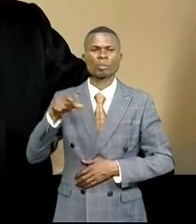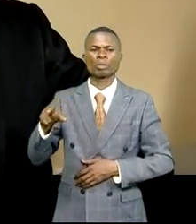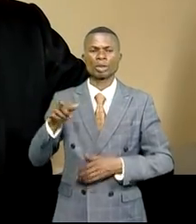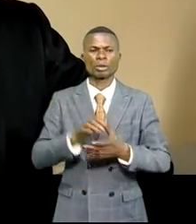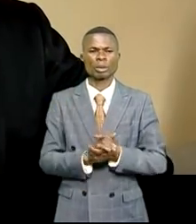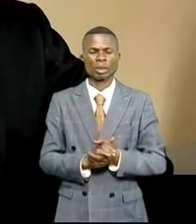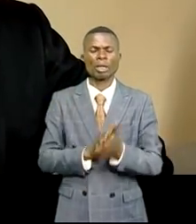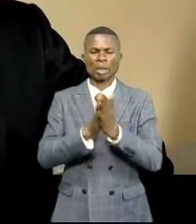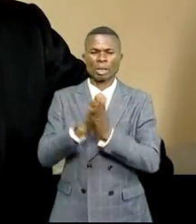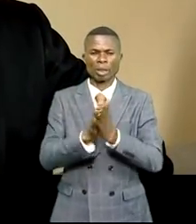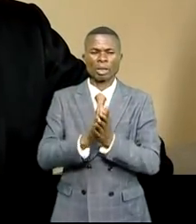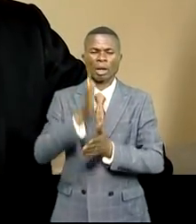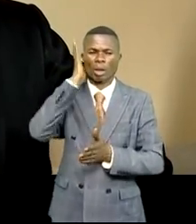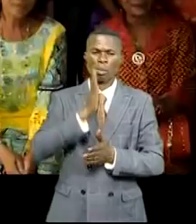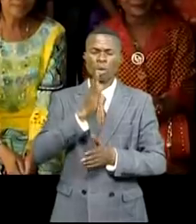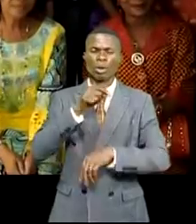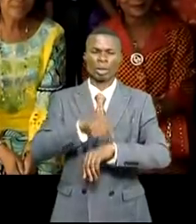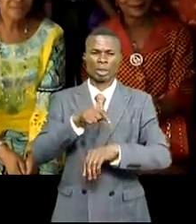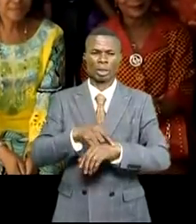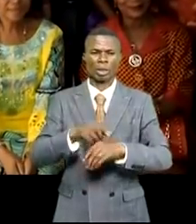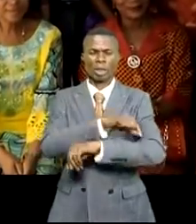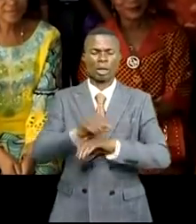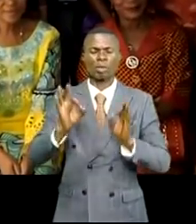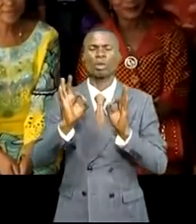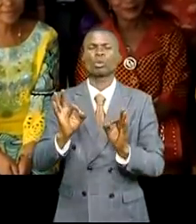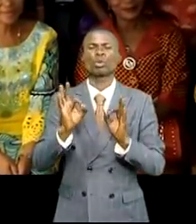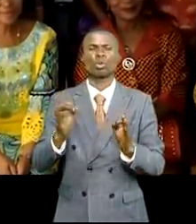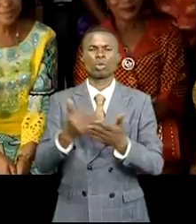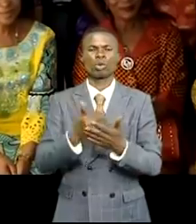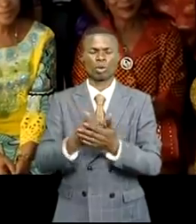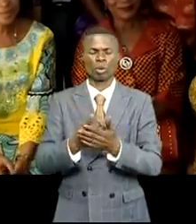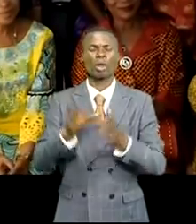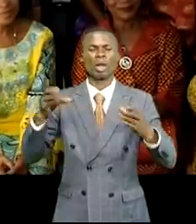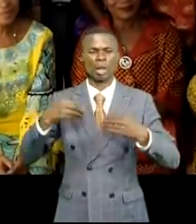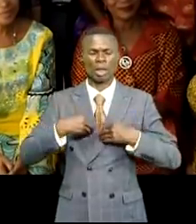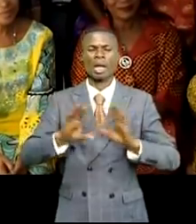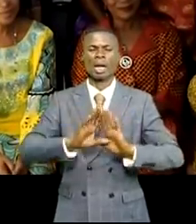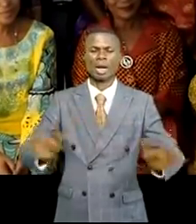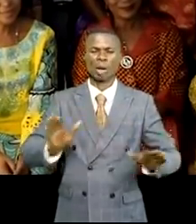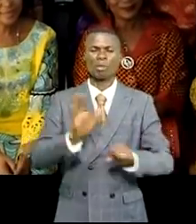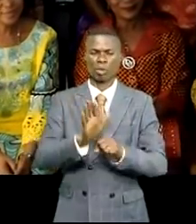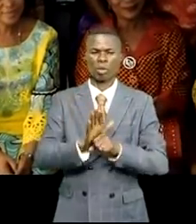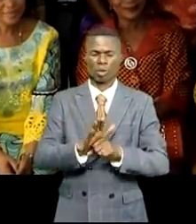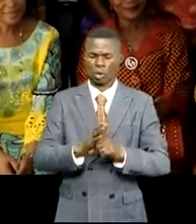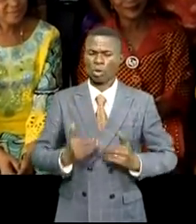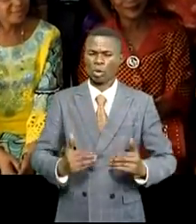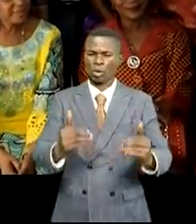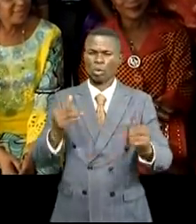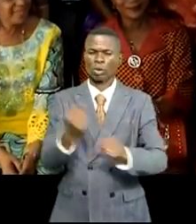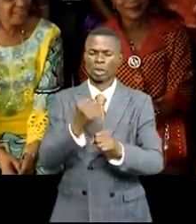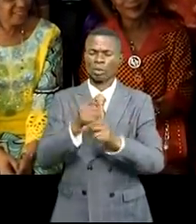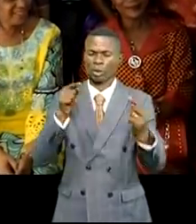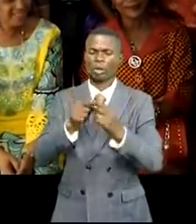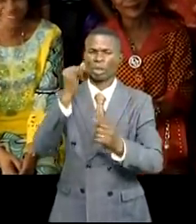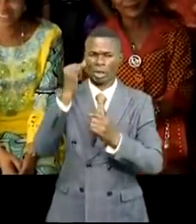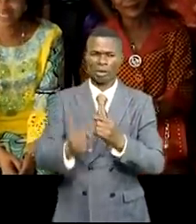Elle a souhaité un fructueux mandat au nouveau bureau à qui elle a reconnu une compétence avérée pour conduire à bon port la destinée